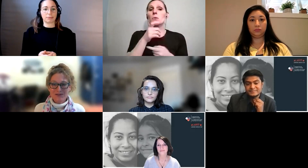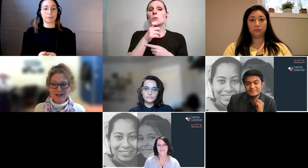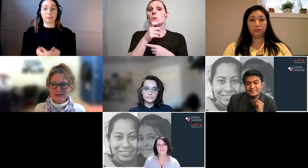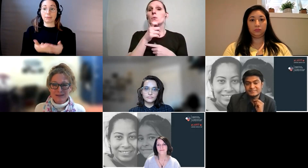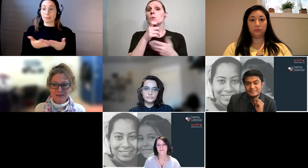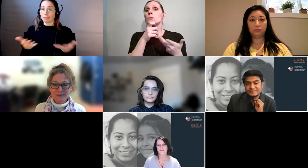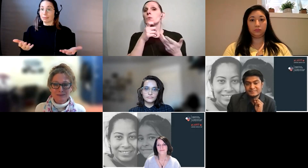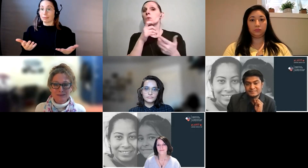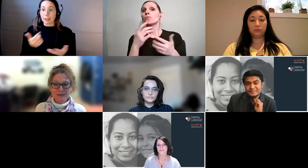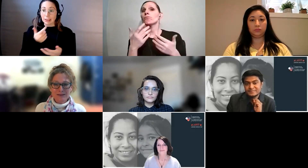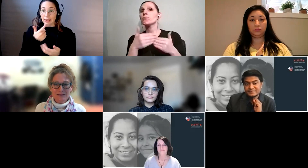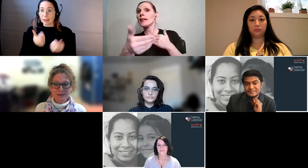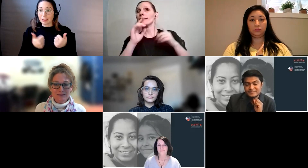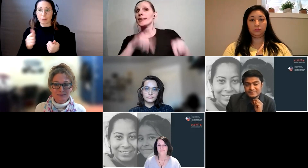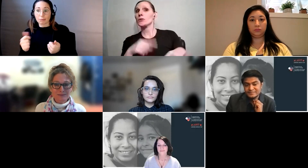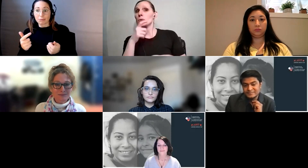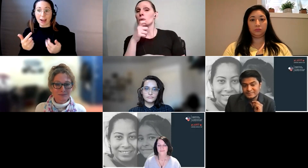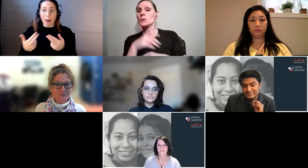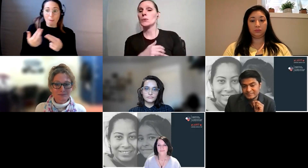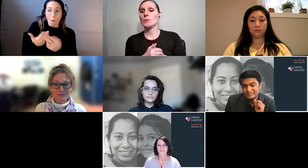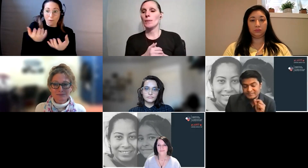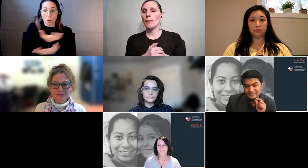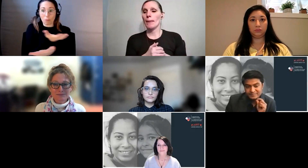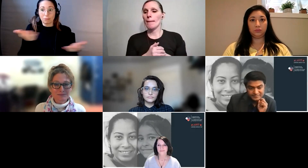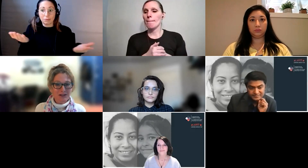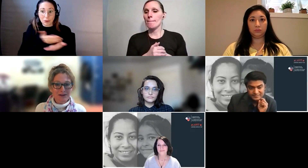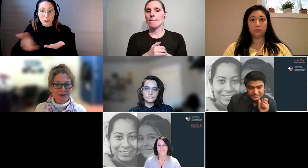Qui aimerait maintenant répondre ensuite?